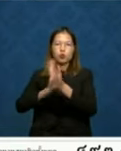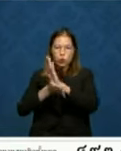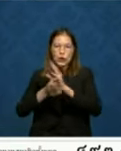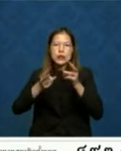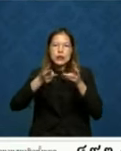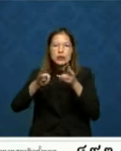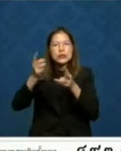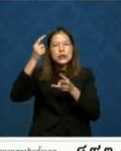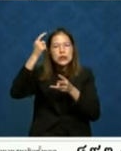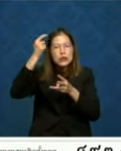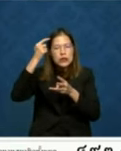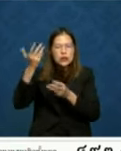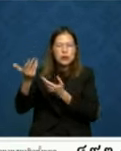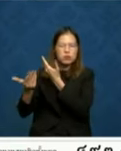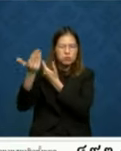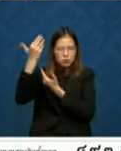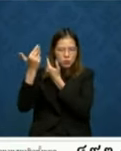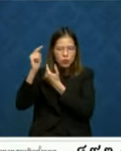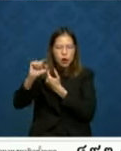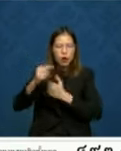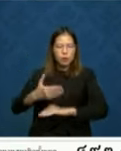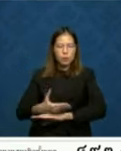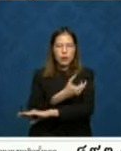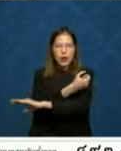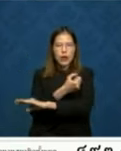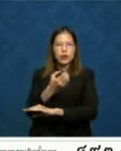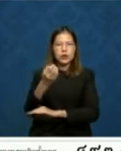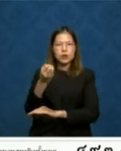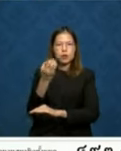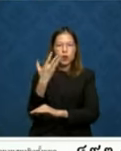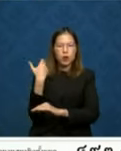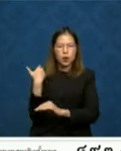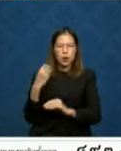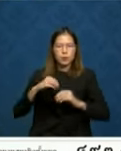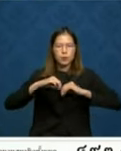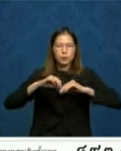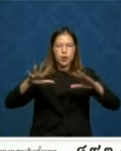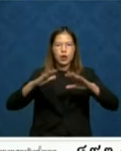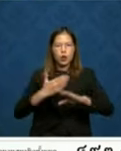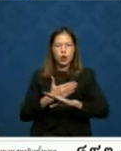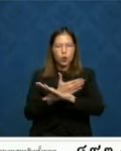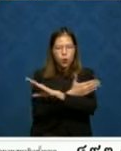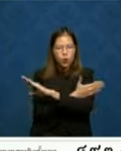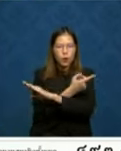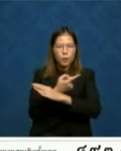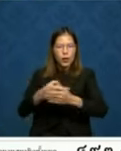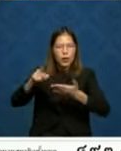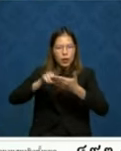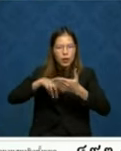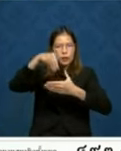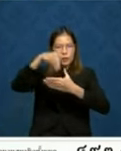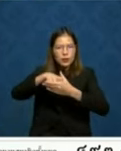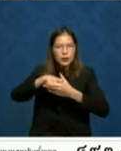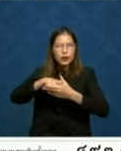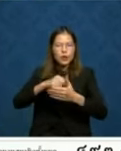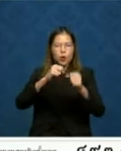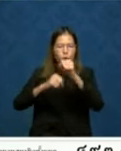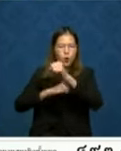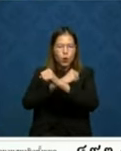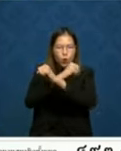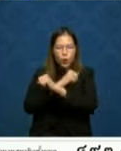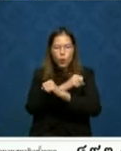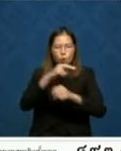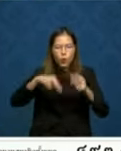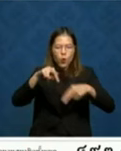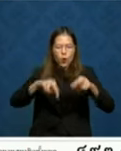ราะที่ผ่านมาผมก็เห็นนโยบายของหลายพรรคการเมืองครับมีการประกาศก่อนการเลือกตั้งครับจะควบคุมให้ถูกกฎหมายแต่วันนี้ก็ยังไม่